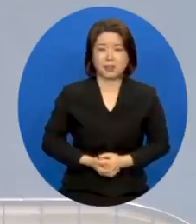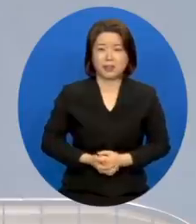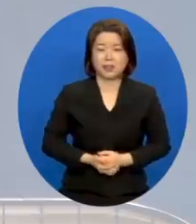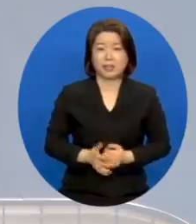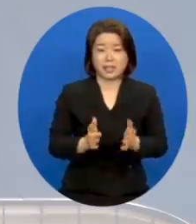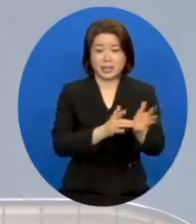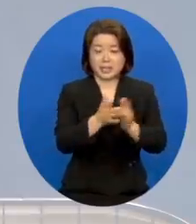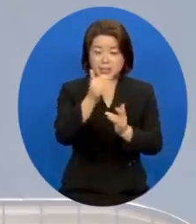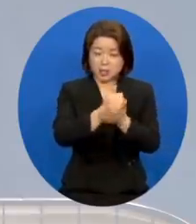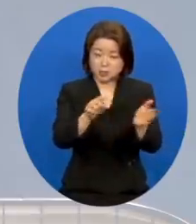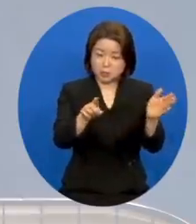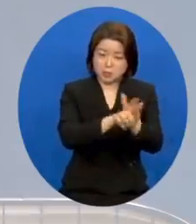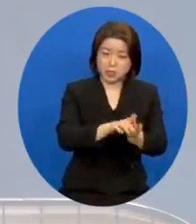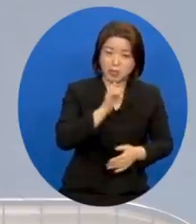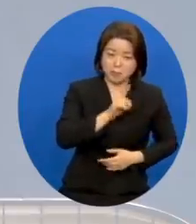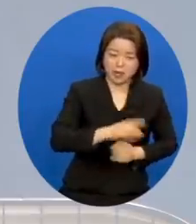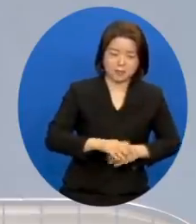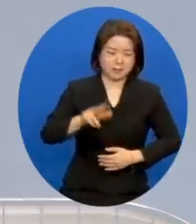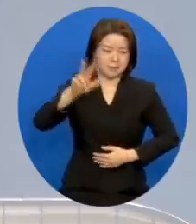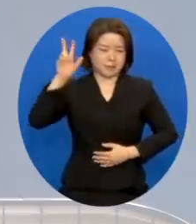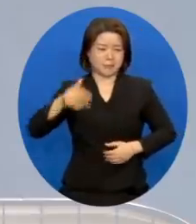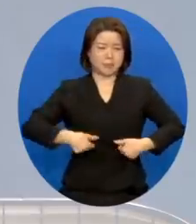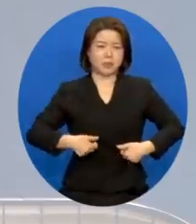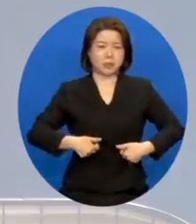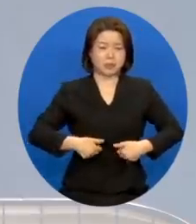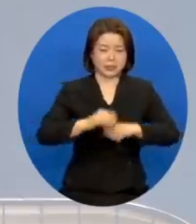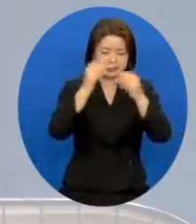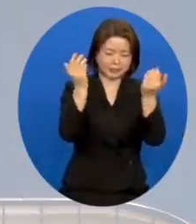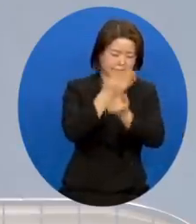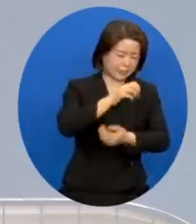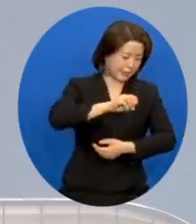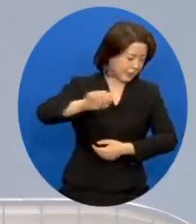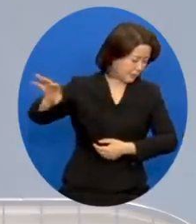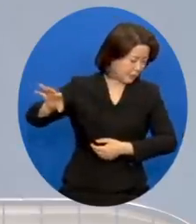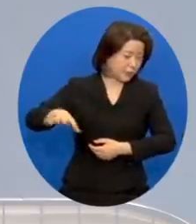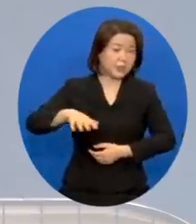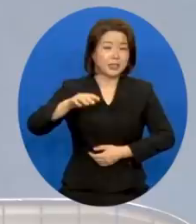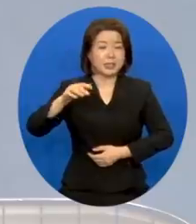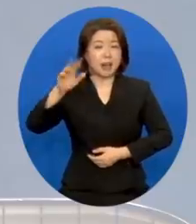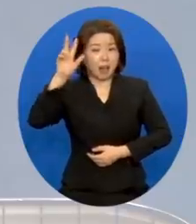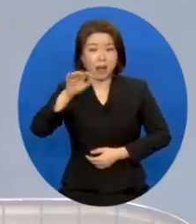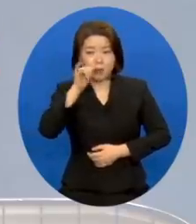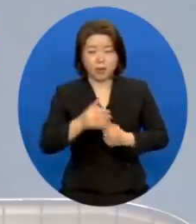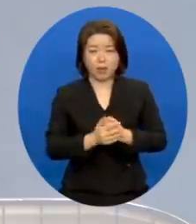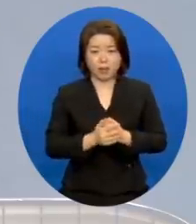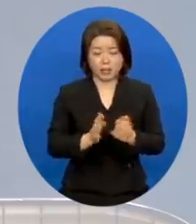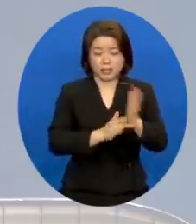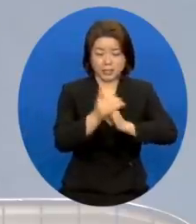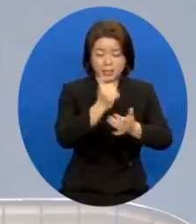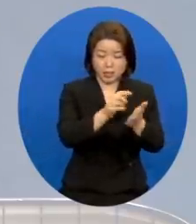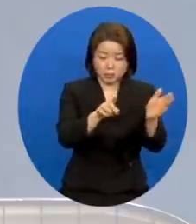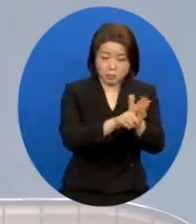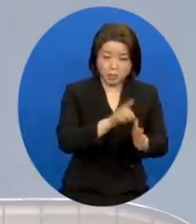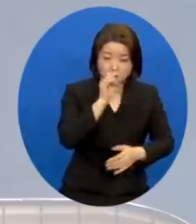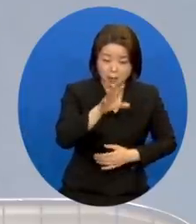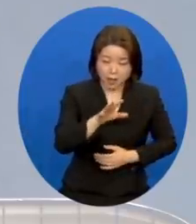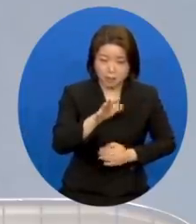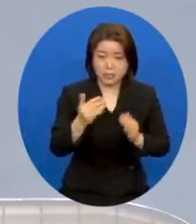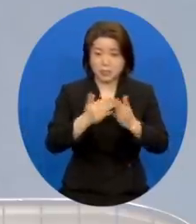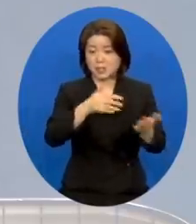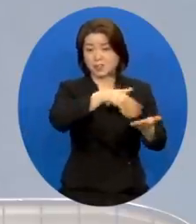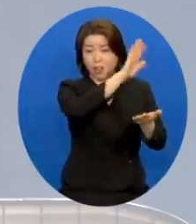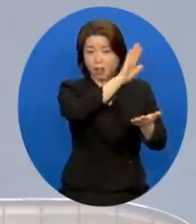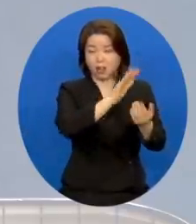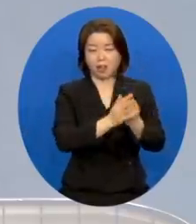예수를 믿겠다고 하면 가고 해야되요 다 잃어버릴 예수 믿겠다고 하면 집에서 쫓겨나야 되요 예수를